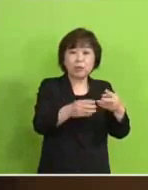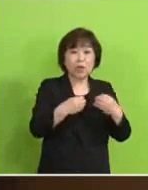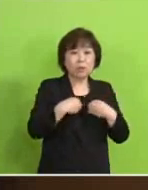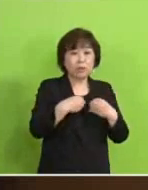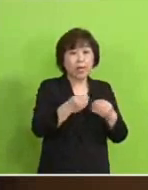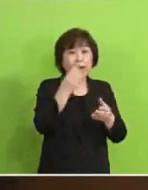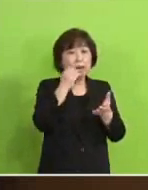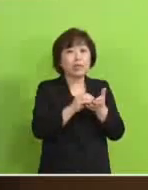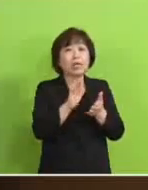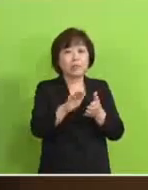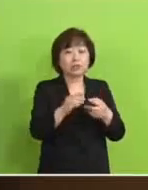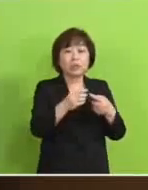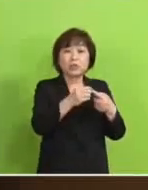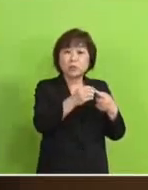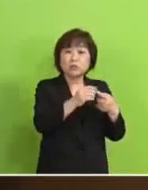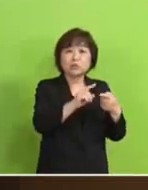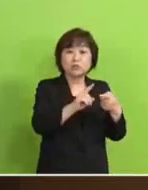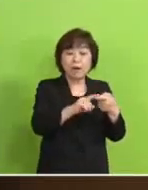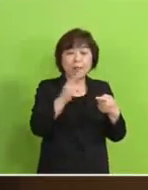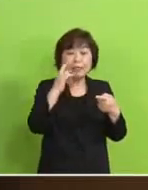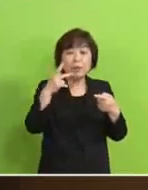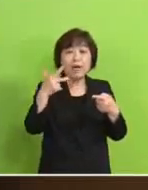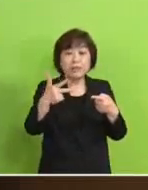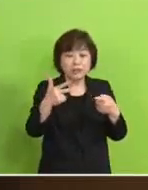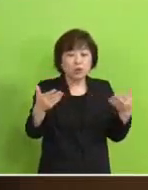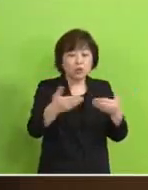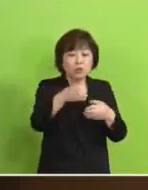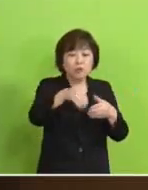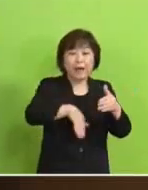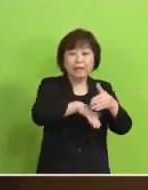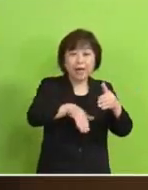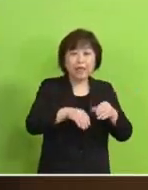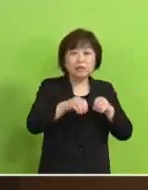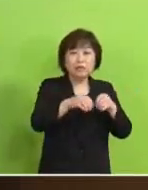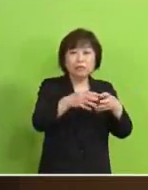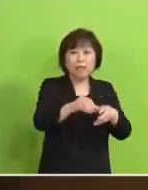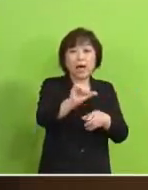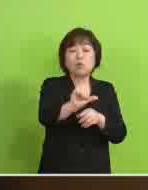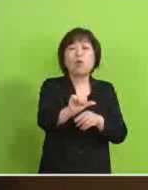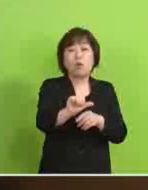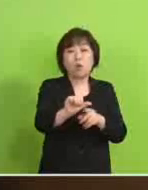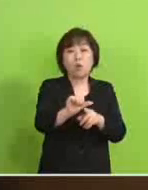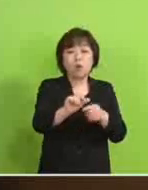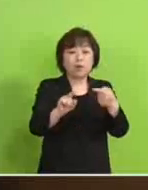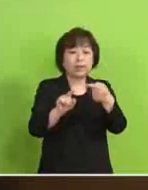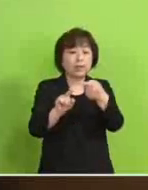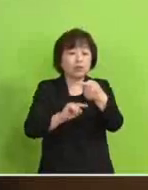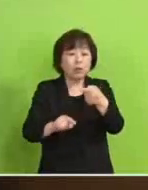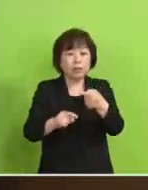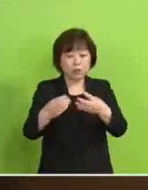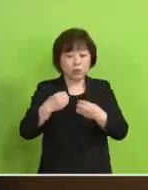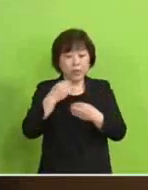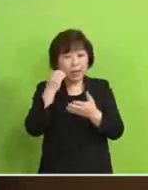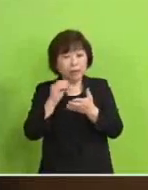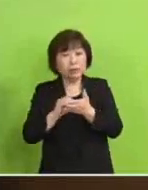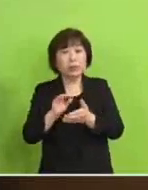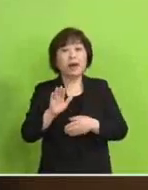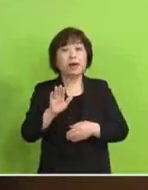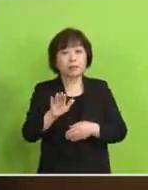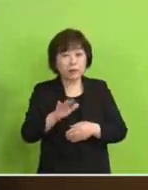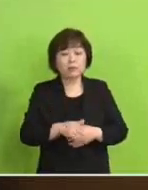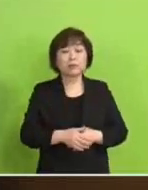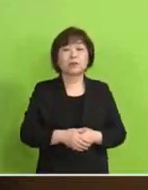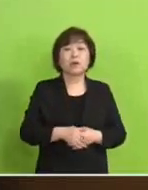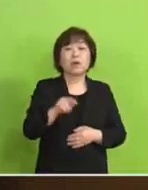認されました。1つは松山市の職場内クラスター5、1名の陽性確認でござい